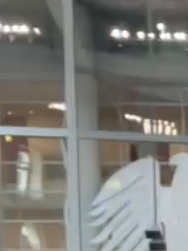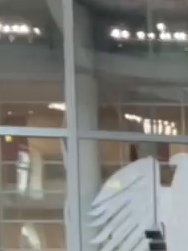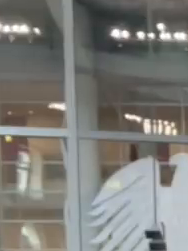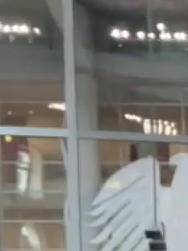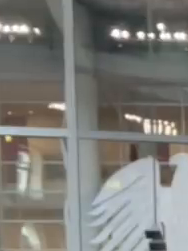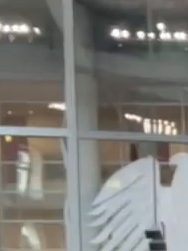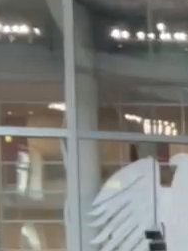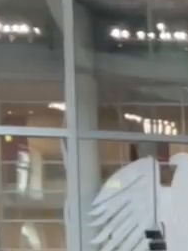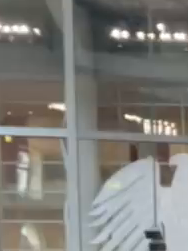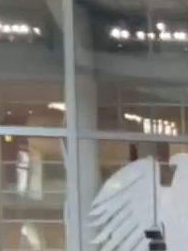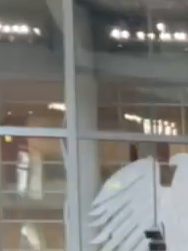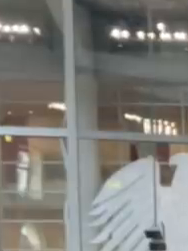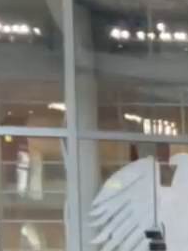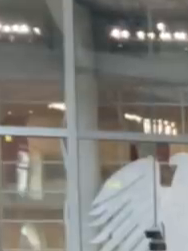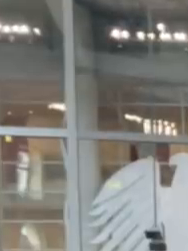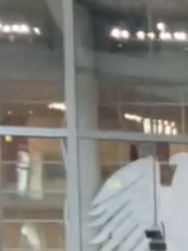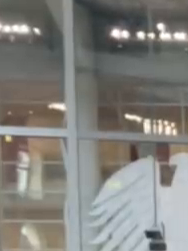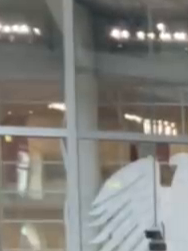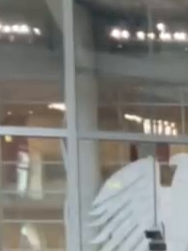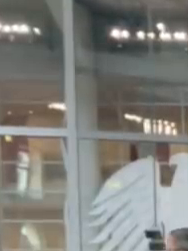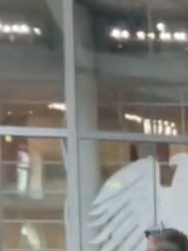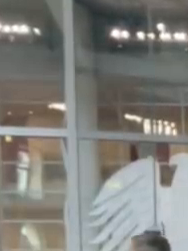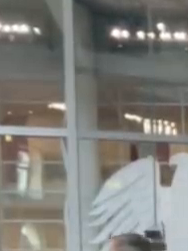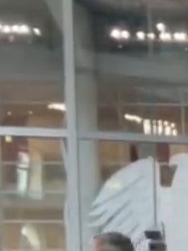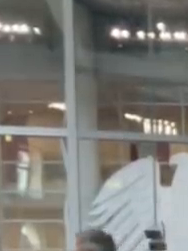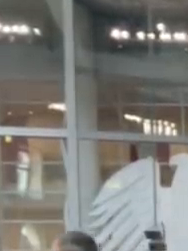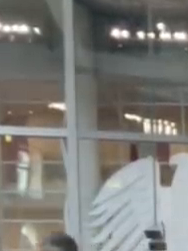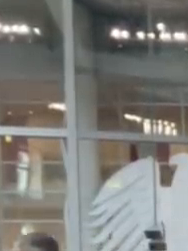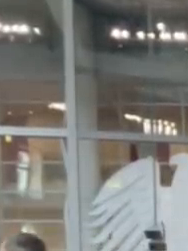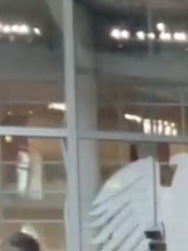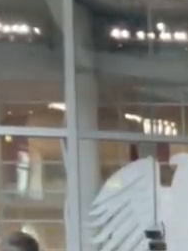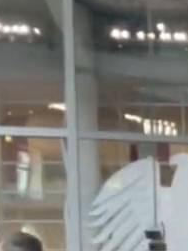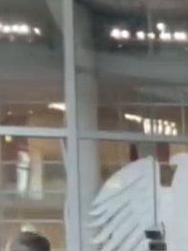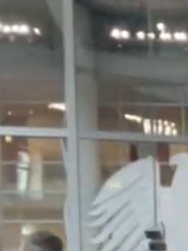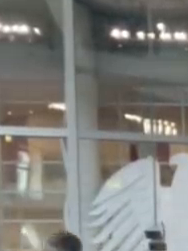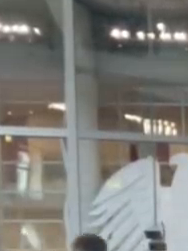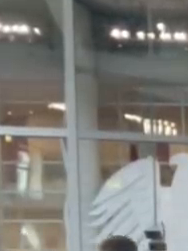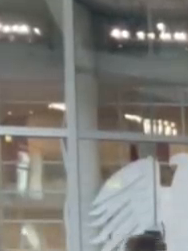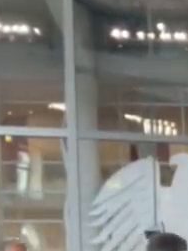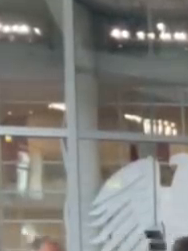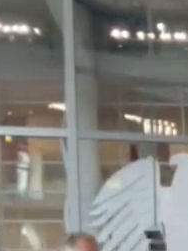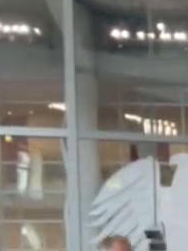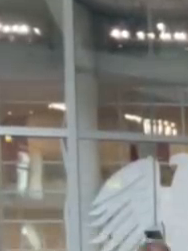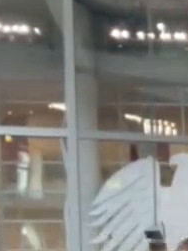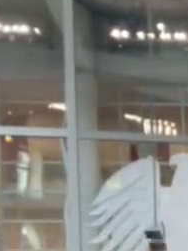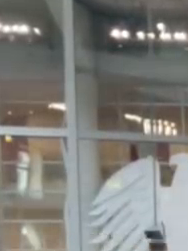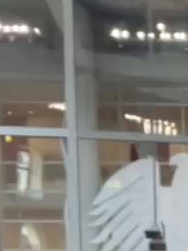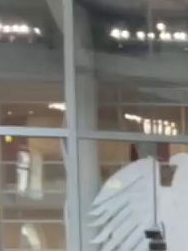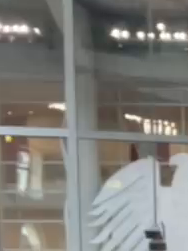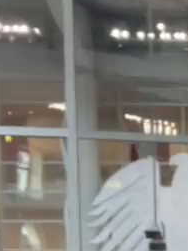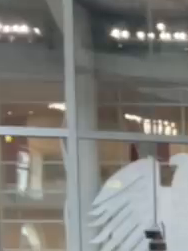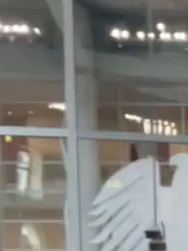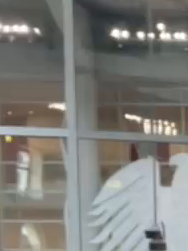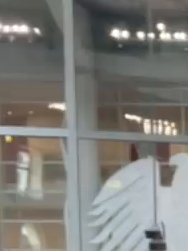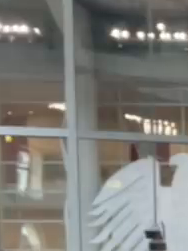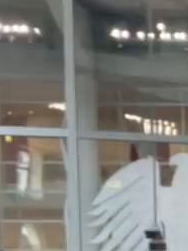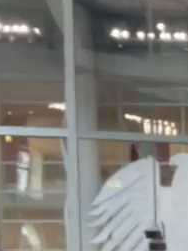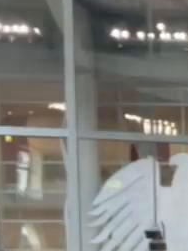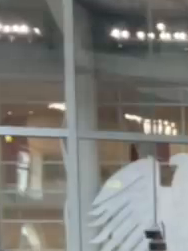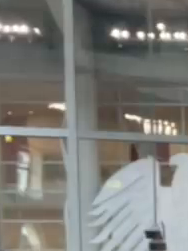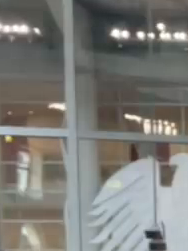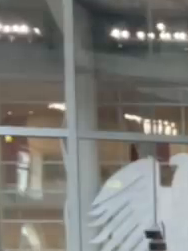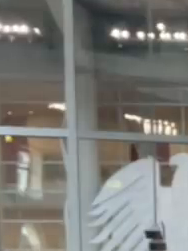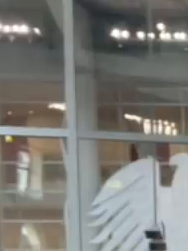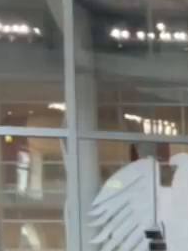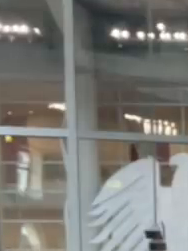mit diesen Studien ist ganz interessant, weil es ist ja nicht so, dass man da einfach ganz beliebige Maßstäbe hat, sozusagen, ich halte das für eine Studie, ich